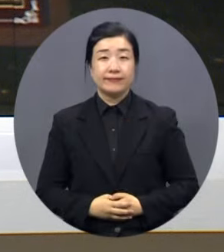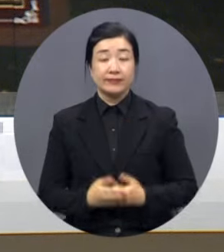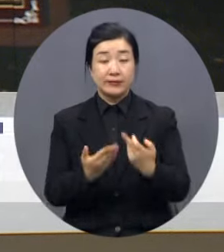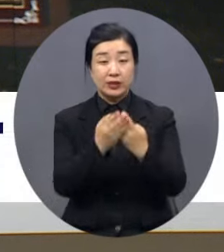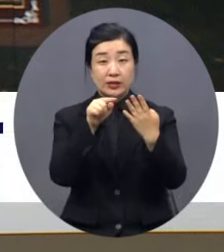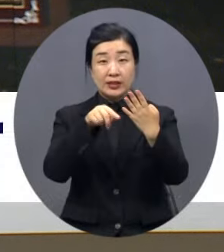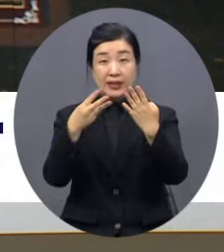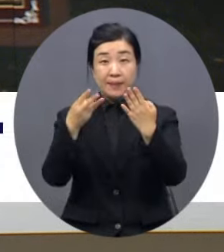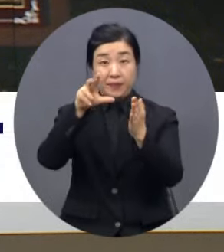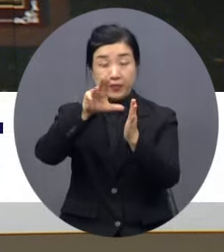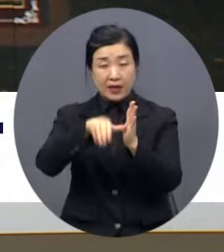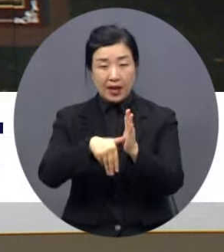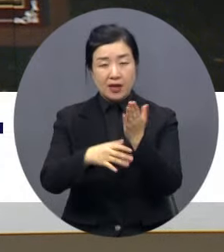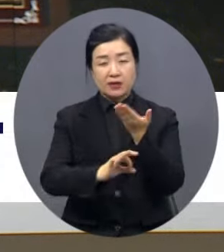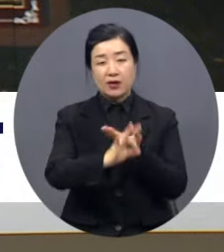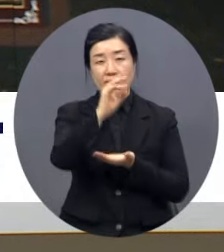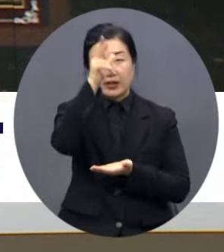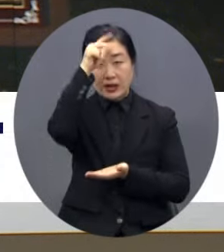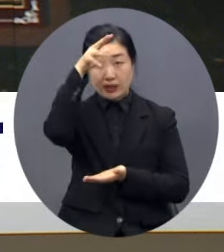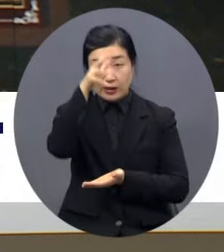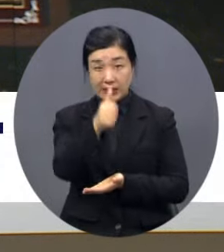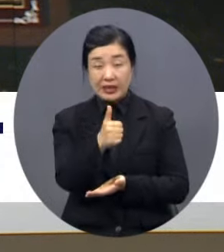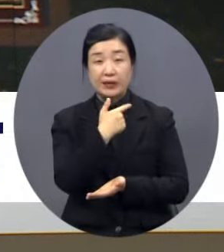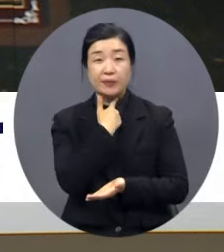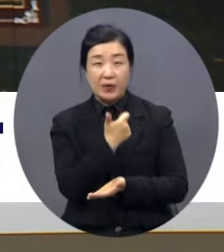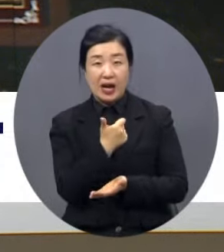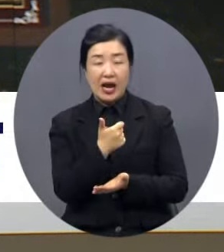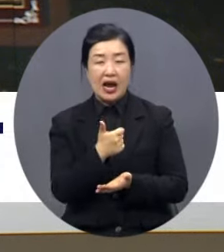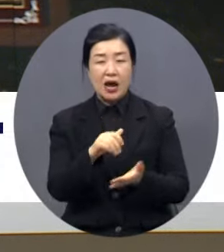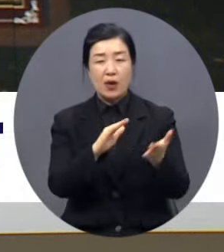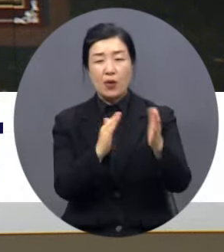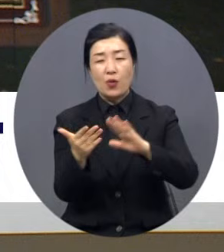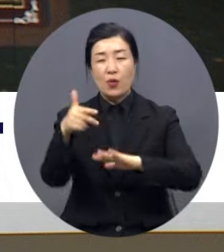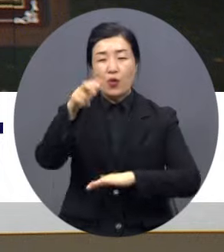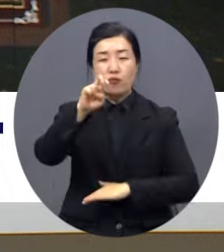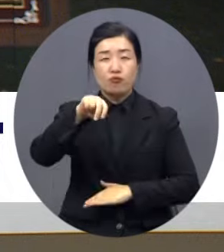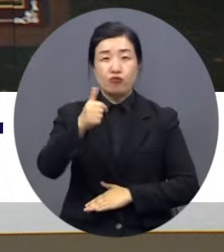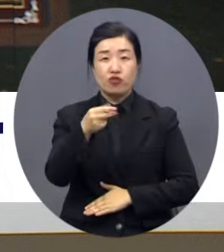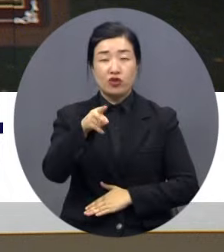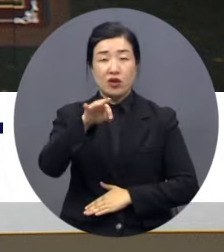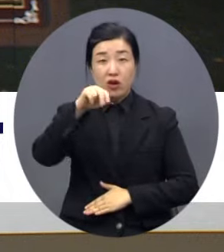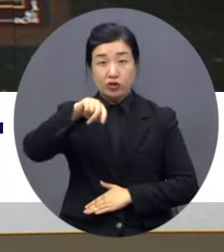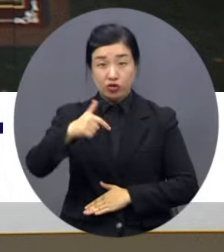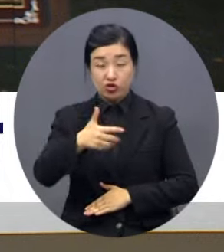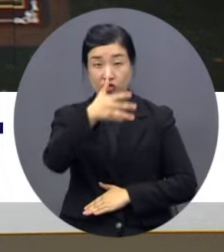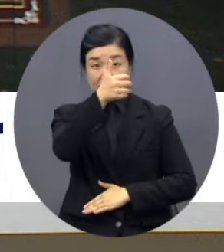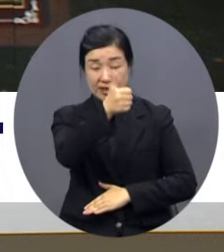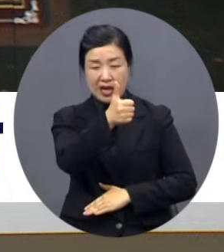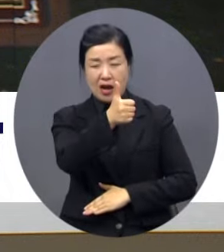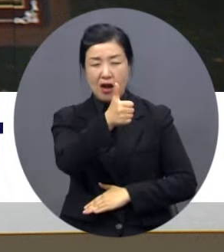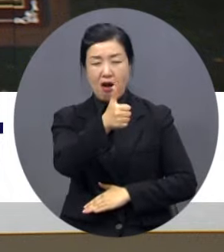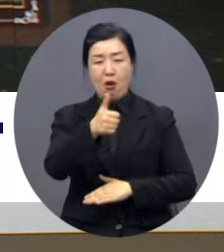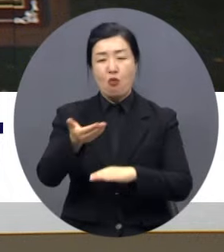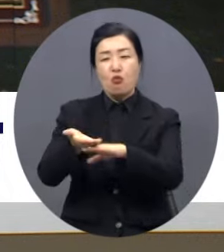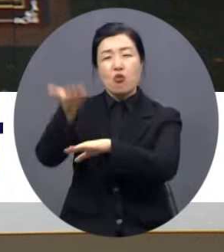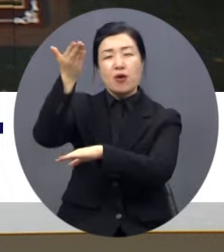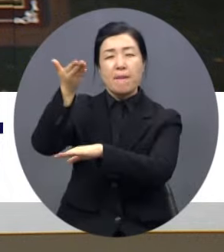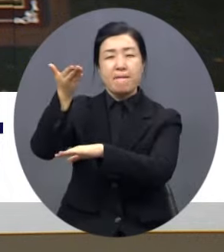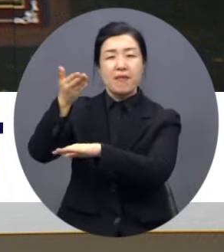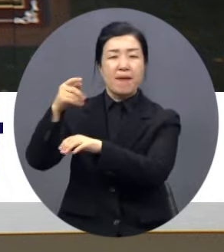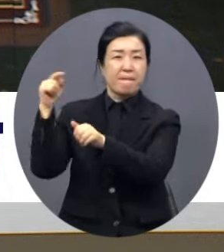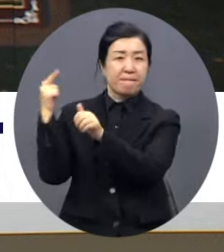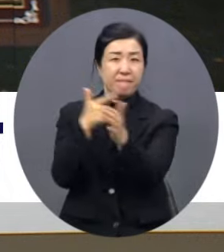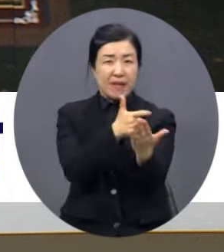제주 43 당시 성산포 경찰서장을 지낸고 문영순 서장은이 상부의 학살 명령을 거부하고